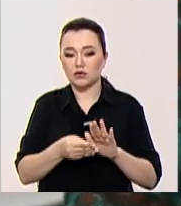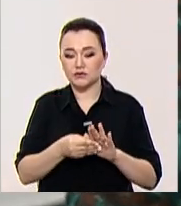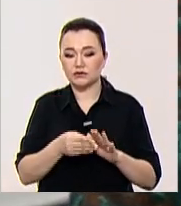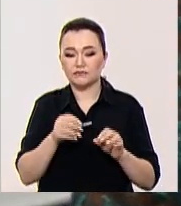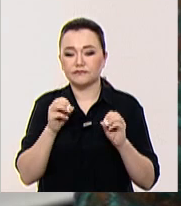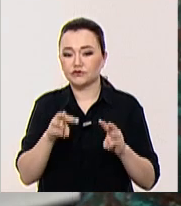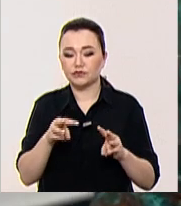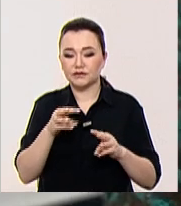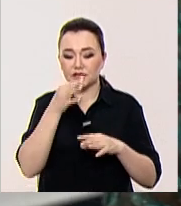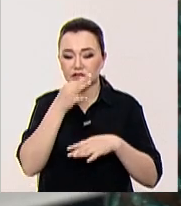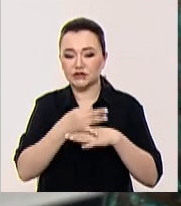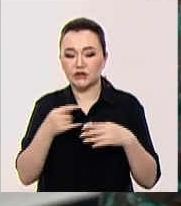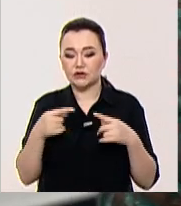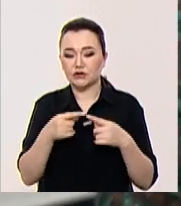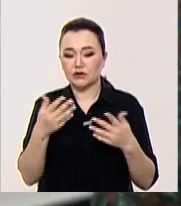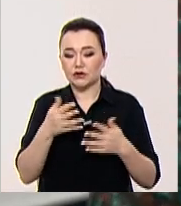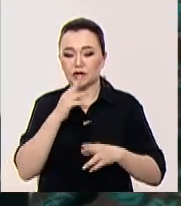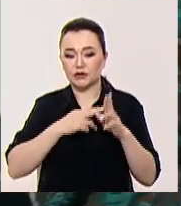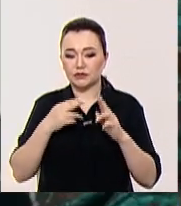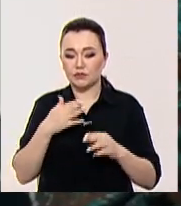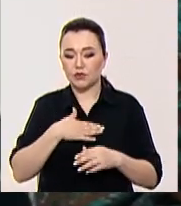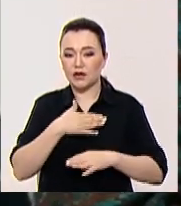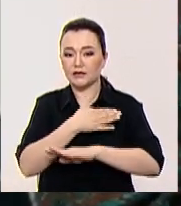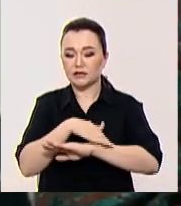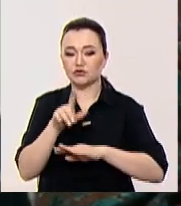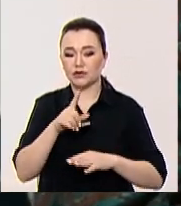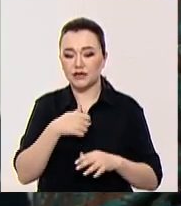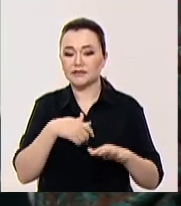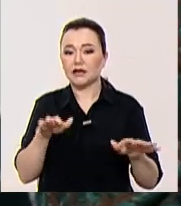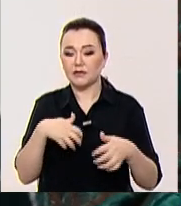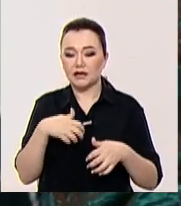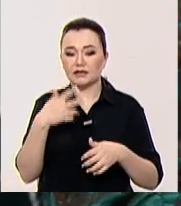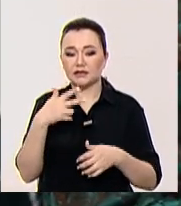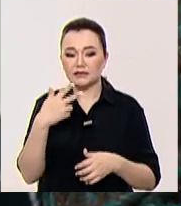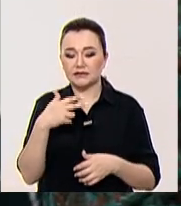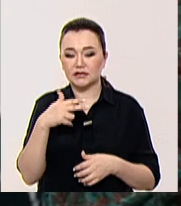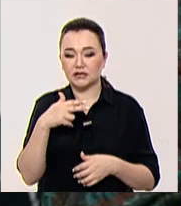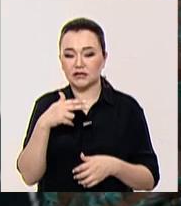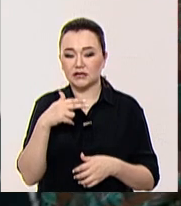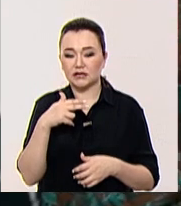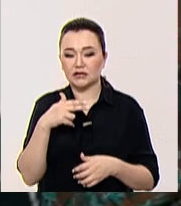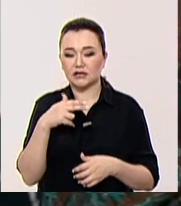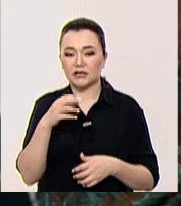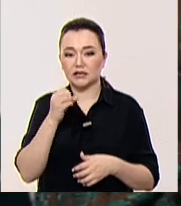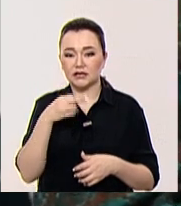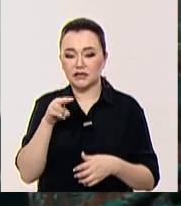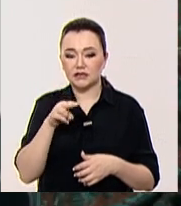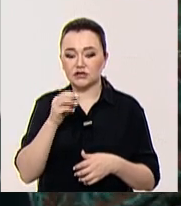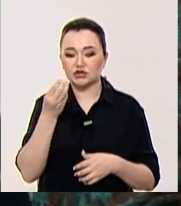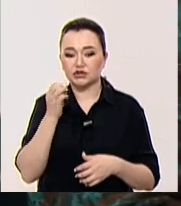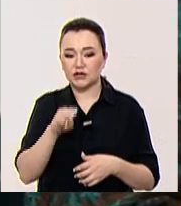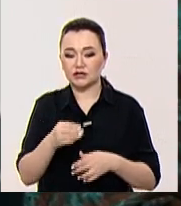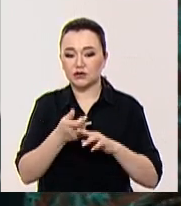чем вот конкретно, и какая критика в мой адрес. За то, что я забрала 30 единиц штата,